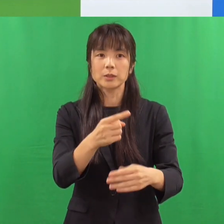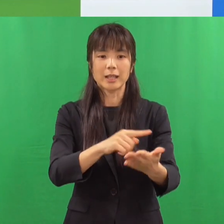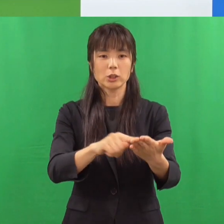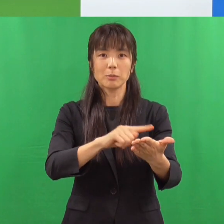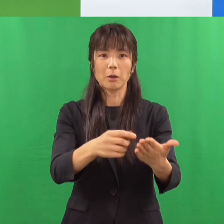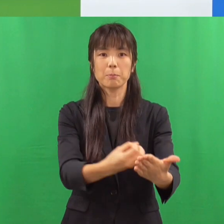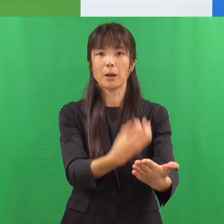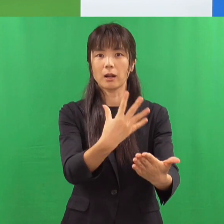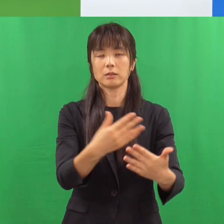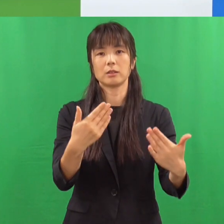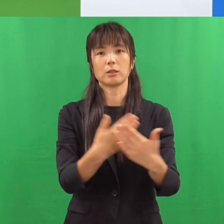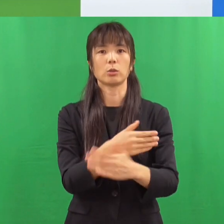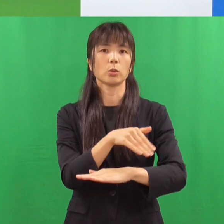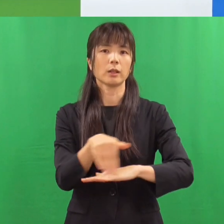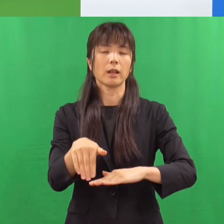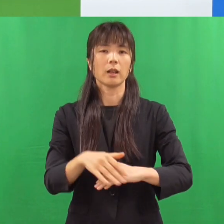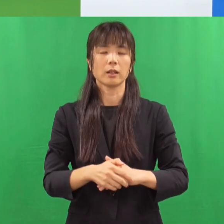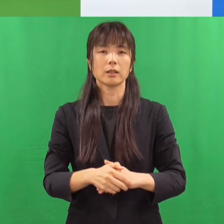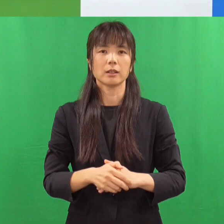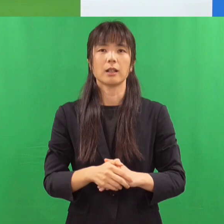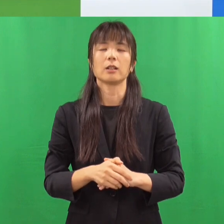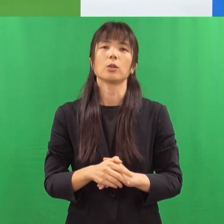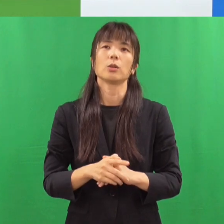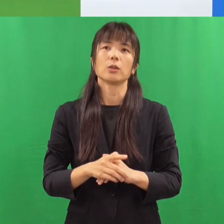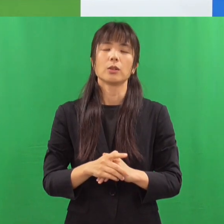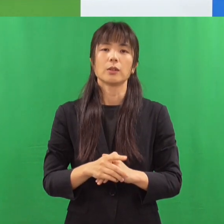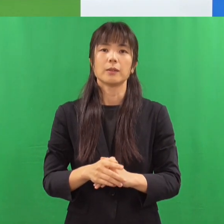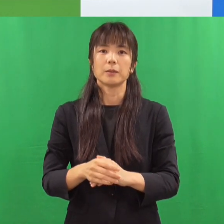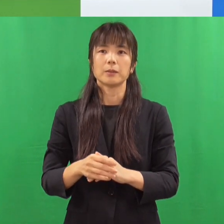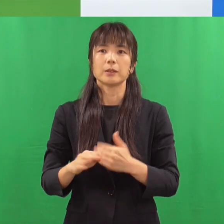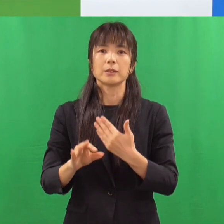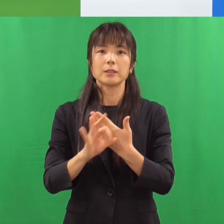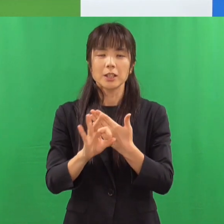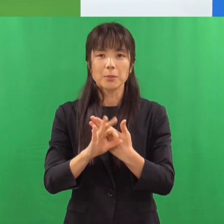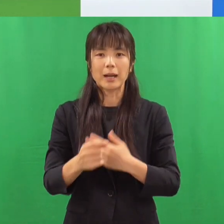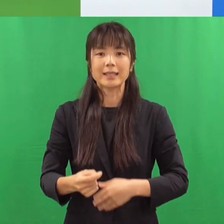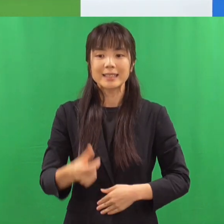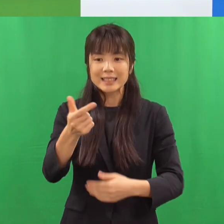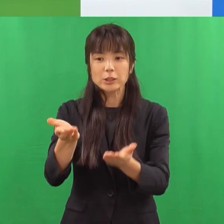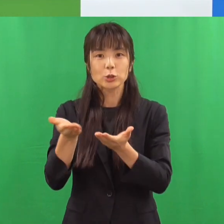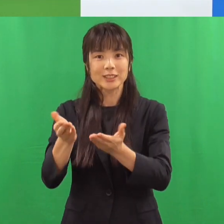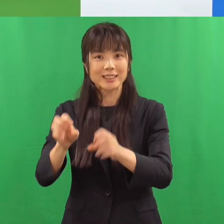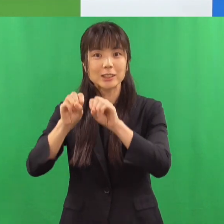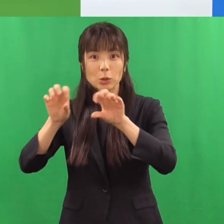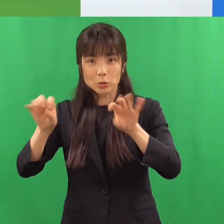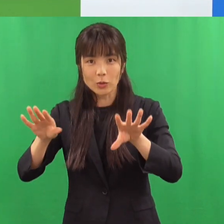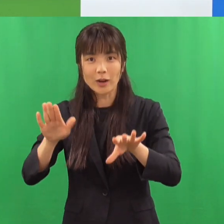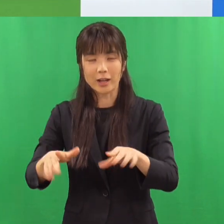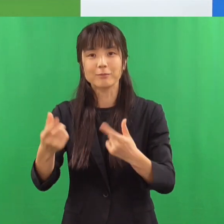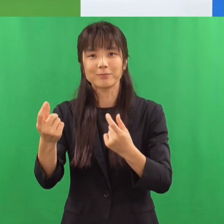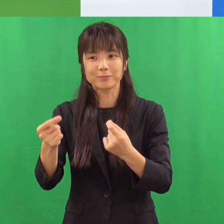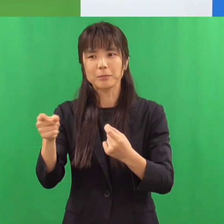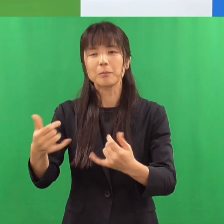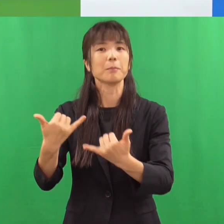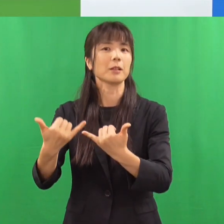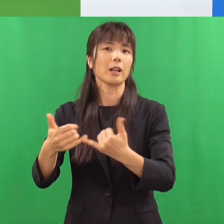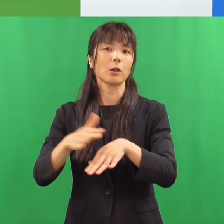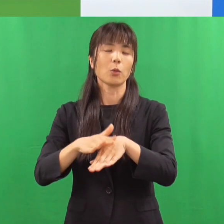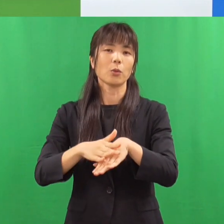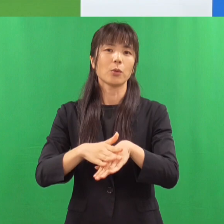く皆さん緊急地震速報のように表示されますけれども、あのような感じで表示されるようになります。